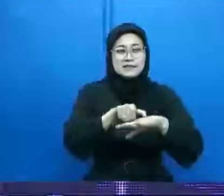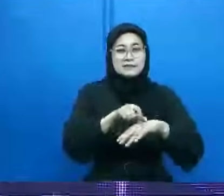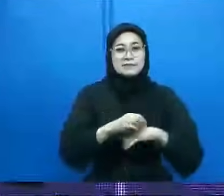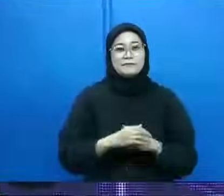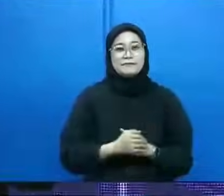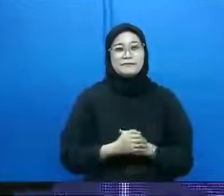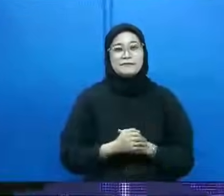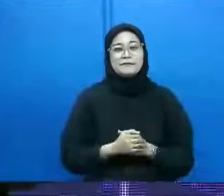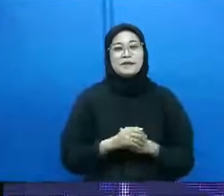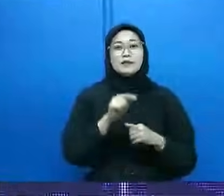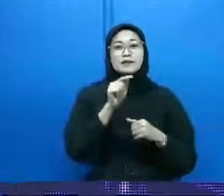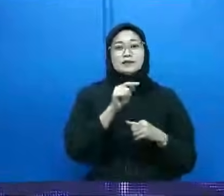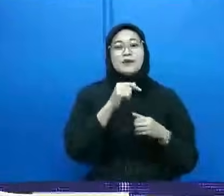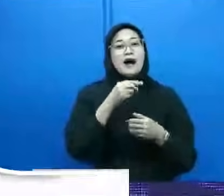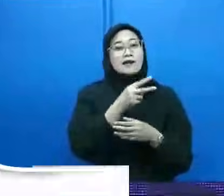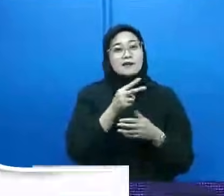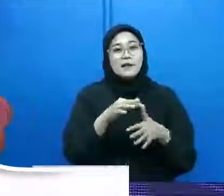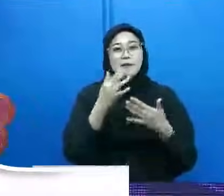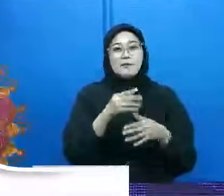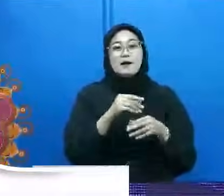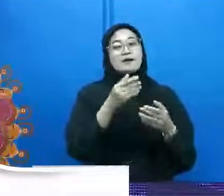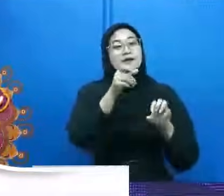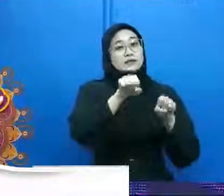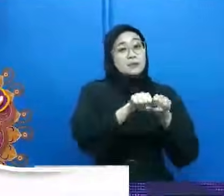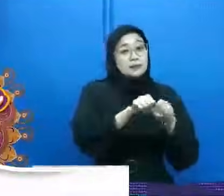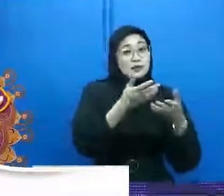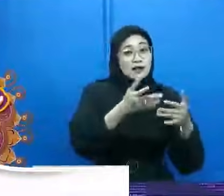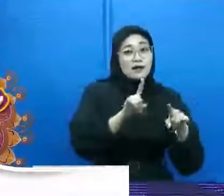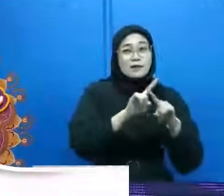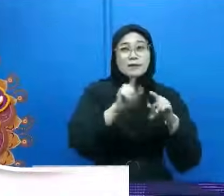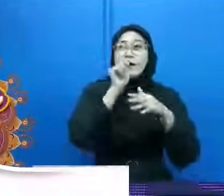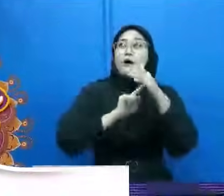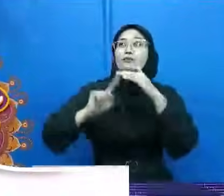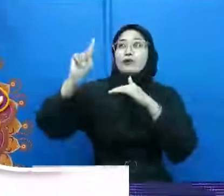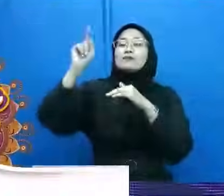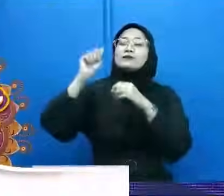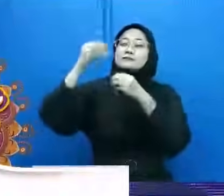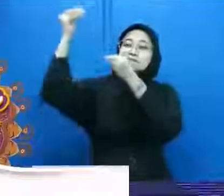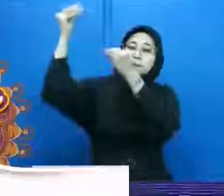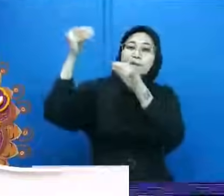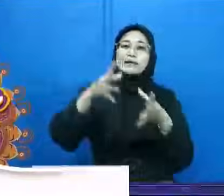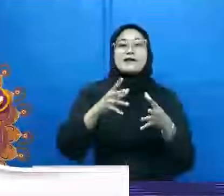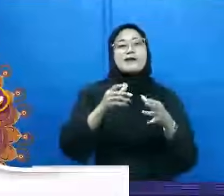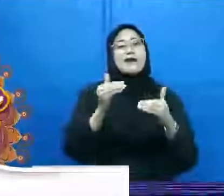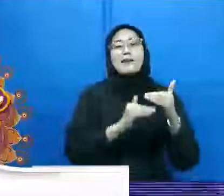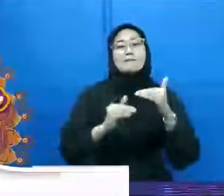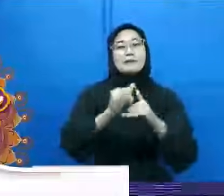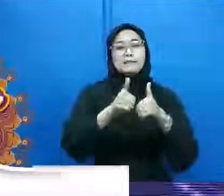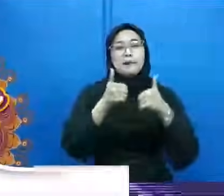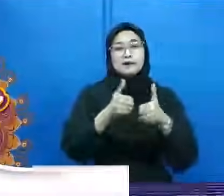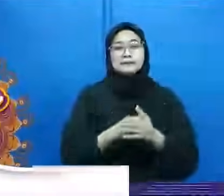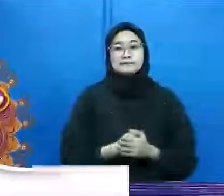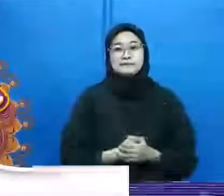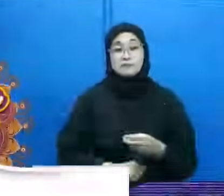orang kisah diberikan yang terbaik si Allah subhanahu wa ta'ala. Jadi ini derajat yang pertama. Yang kedua, maaf, maaf